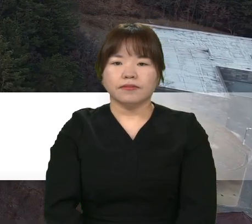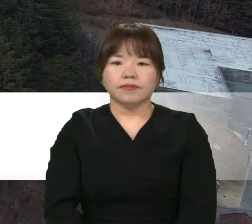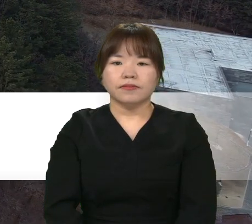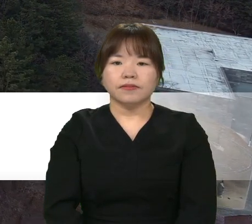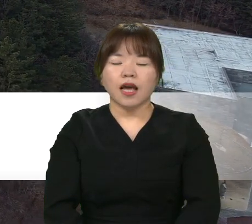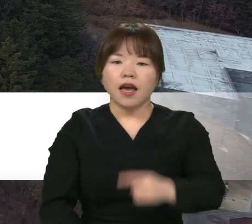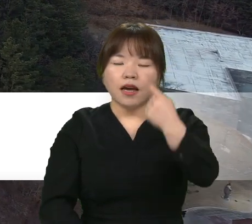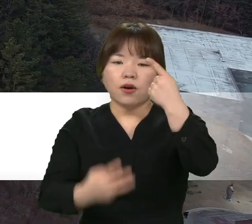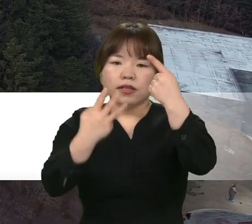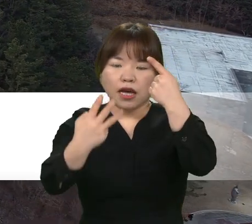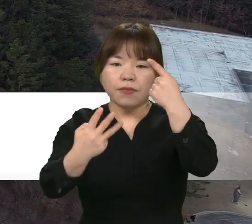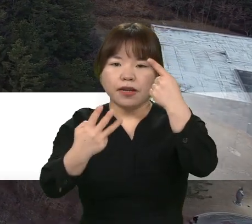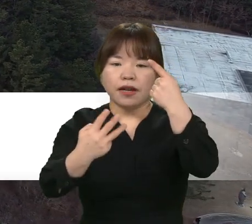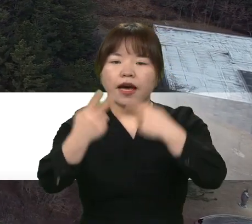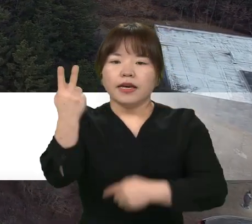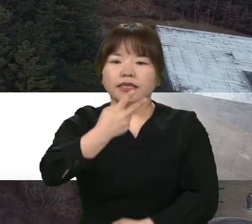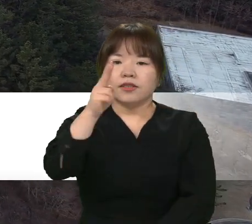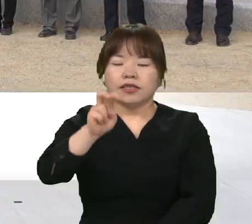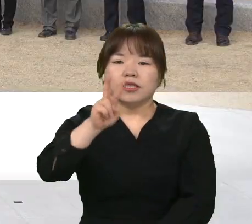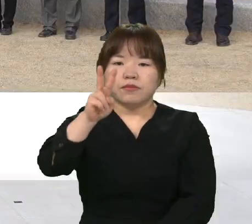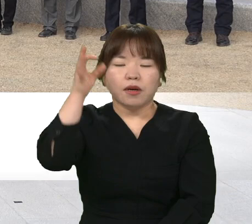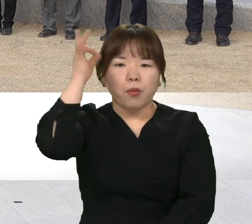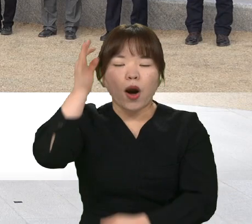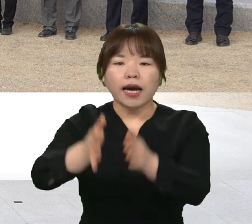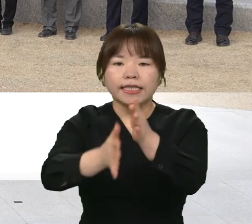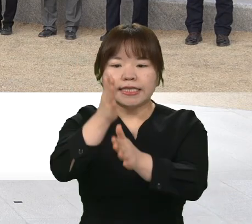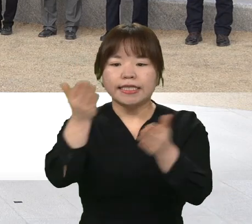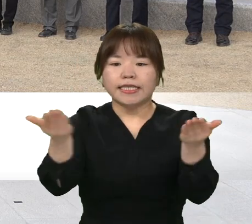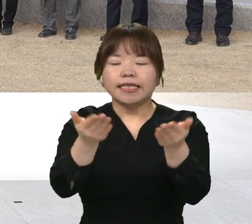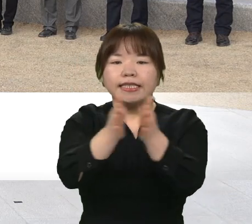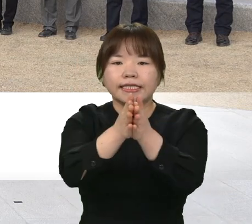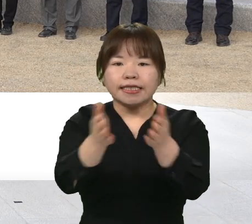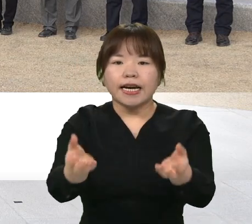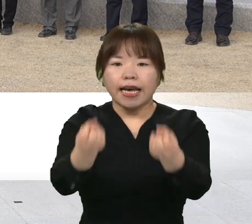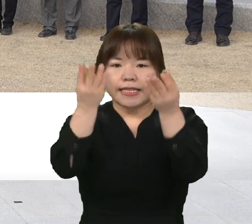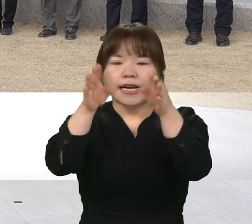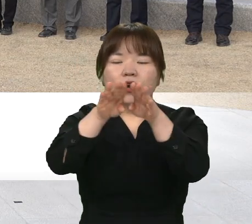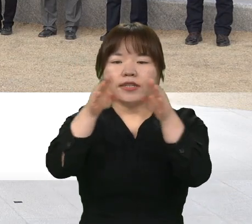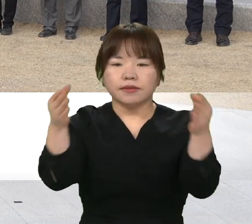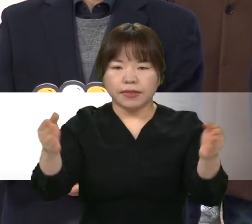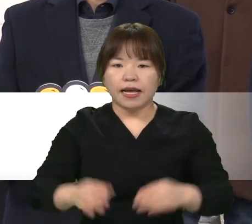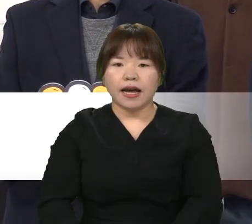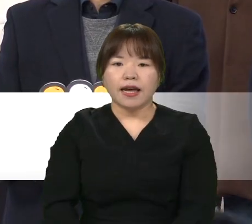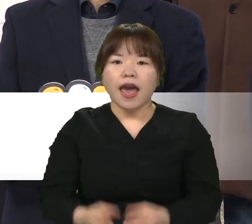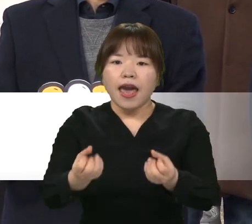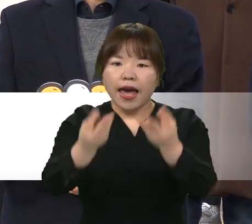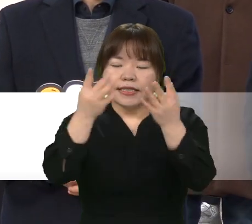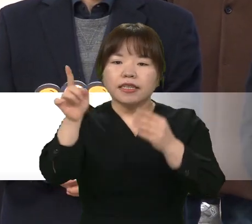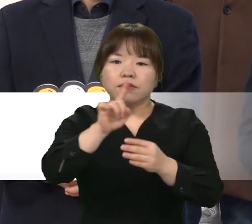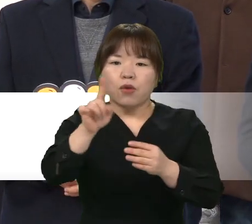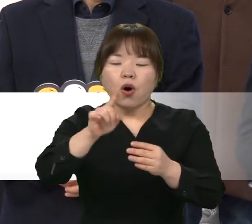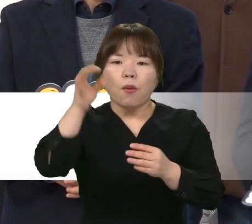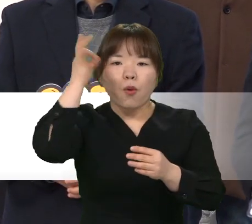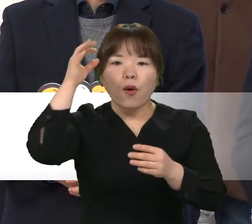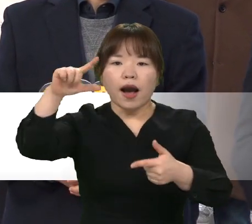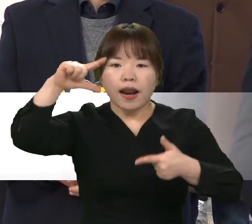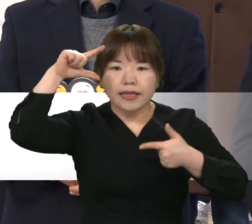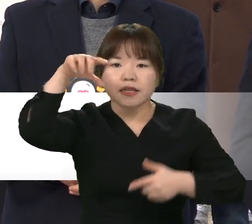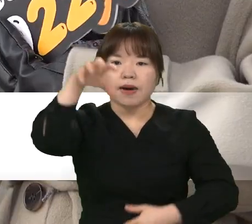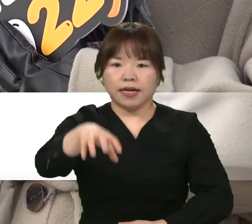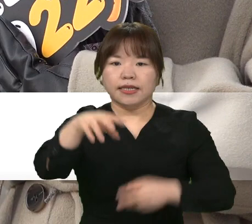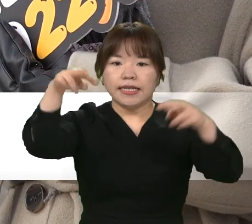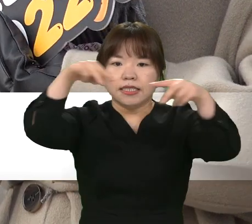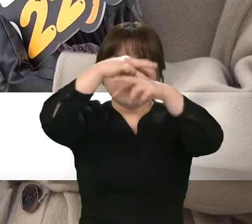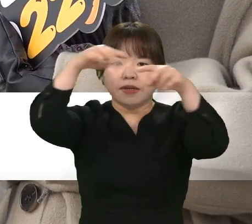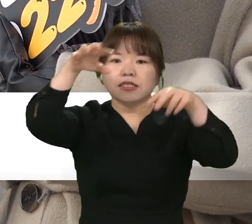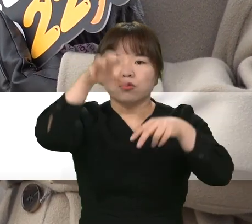지난 3일 포항시는 2022년 포항시청 시무식을 개최했습니다 시무식은 포항에 새로운 랜드마크인